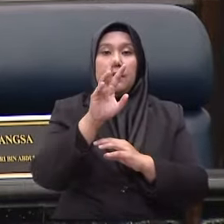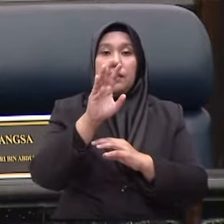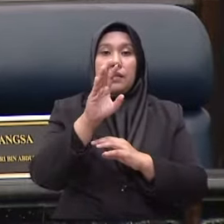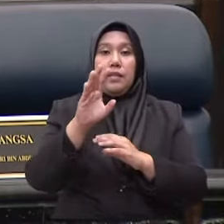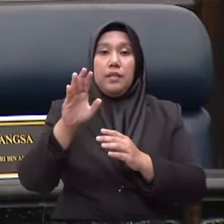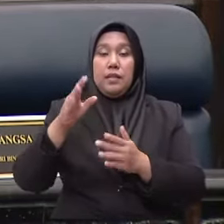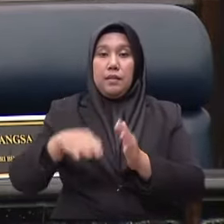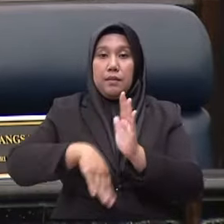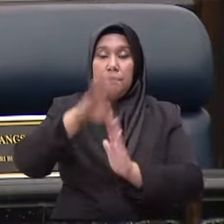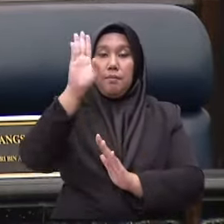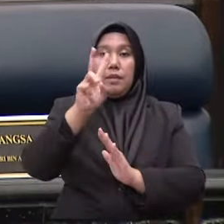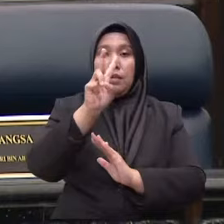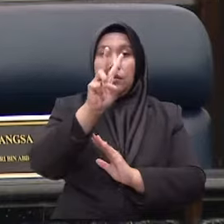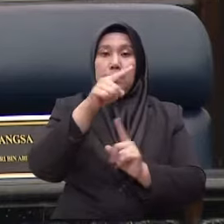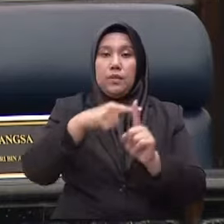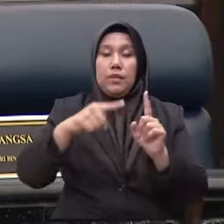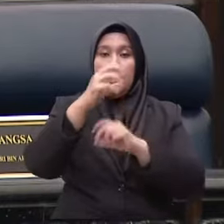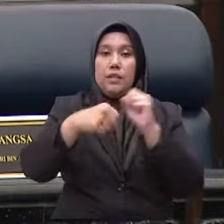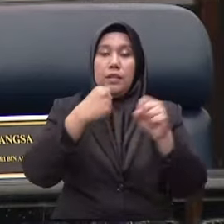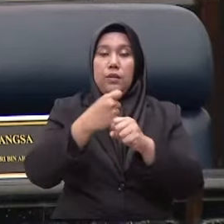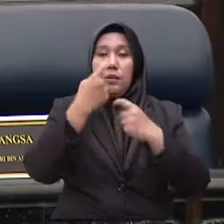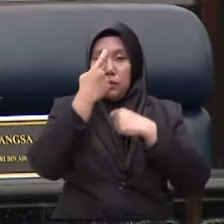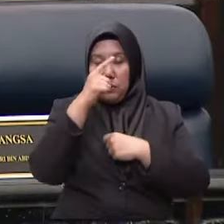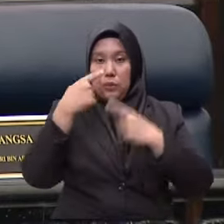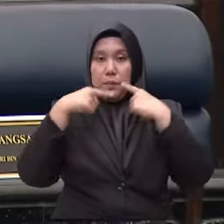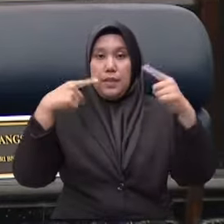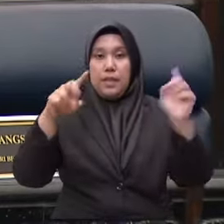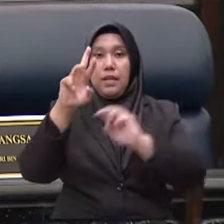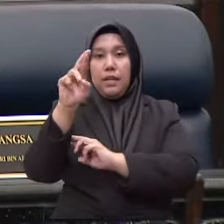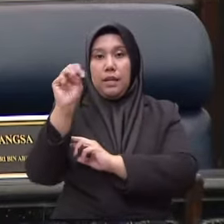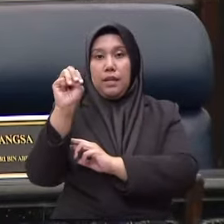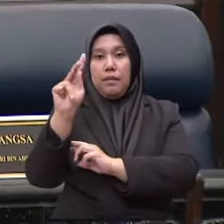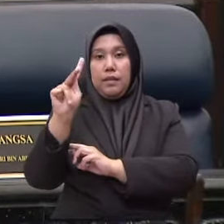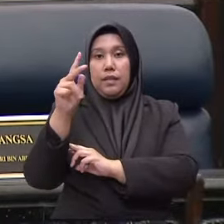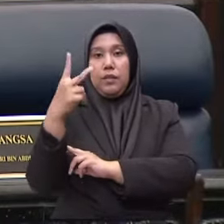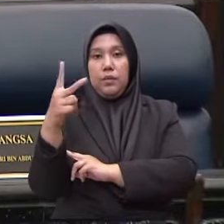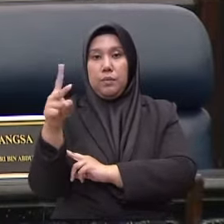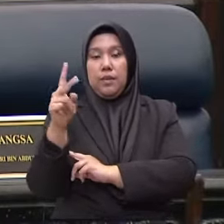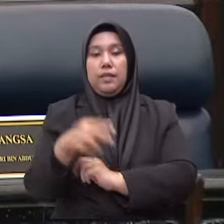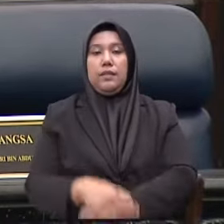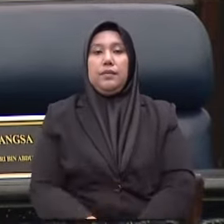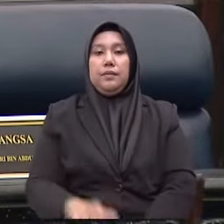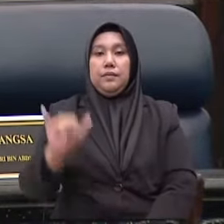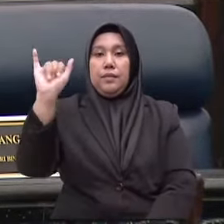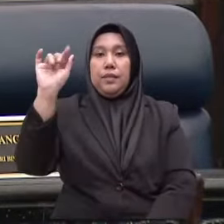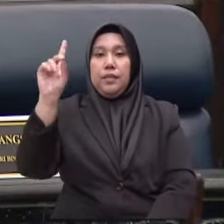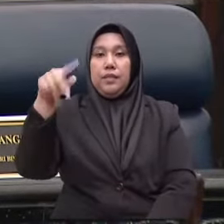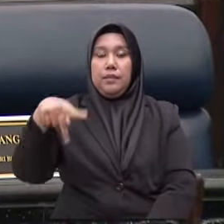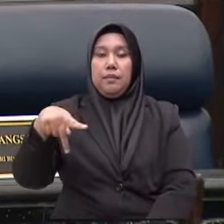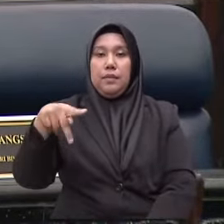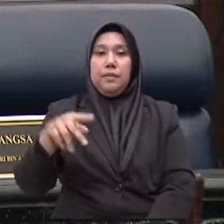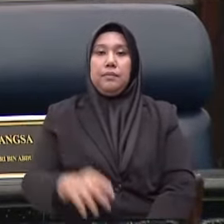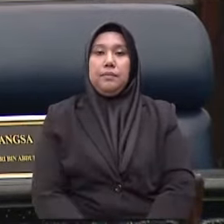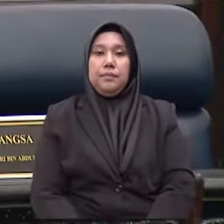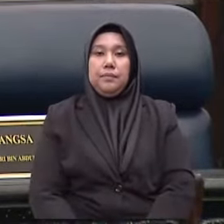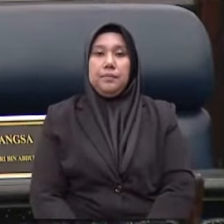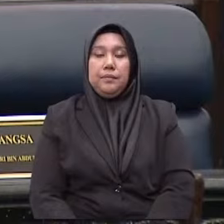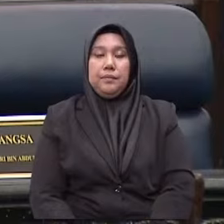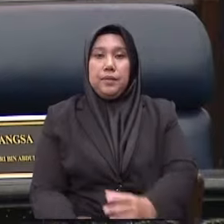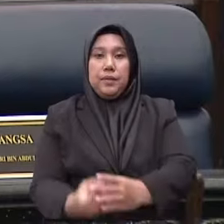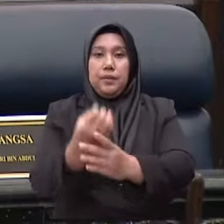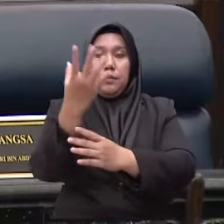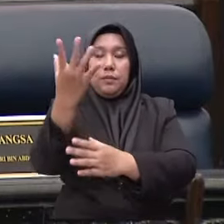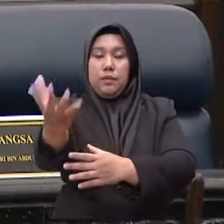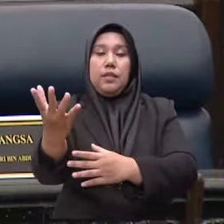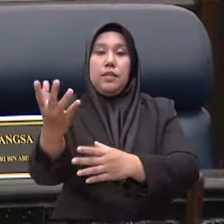untuk menjayakan RMK 12 ini Tan Sri yang di-pertua disebabkan pertumbuhan penggunaan swasta yang